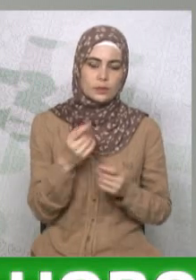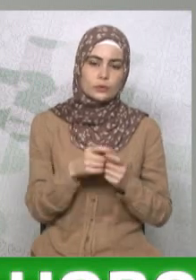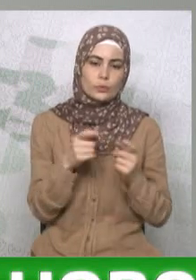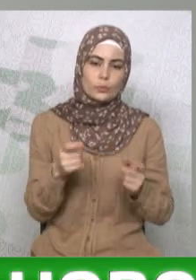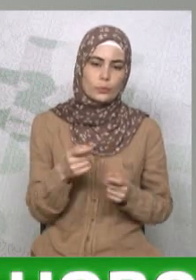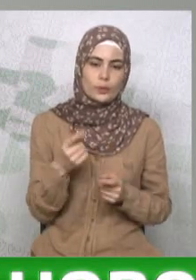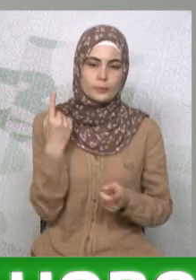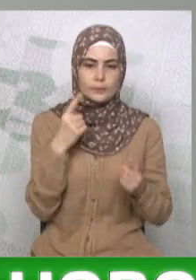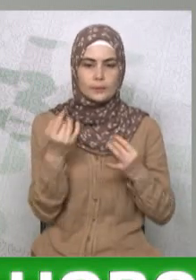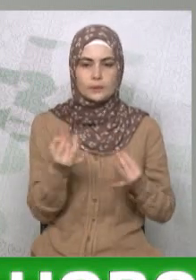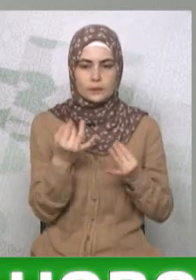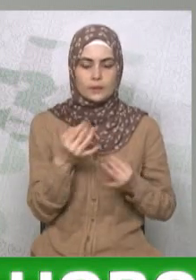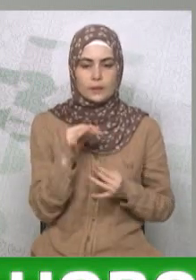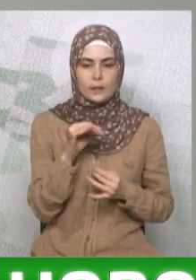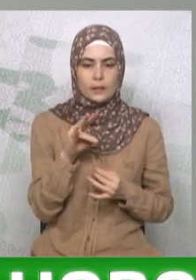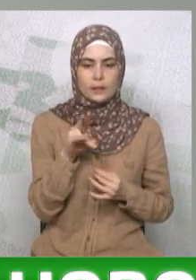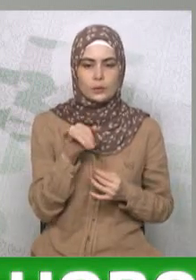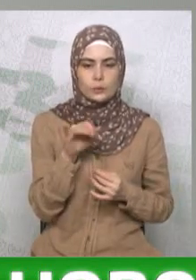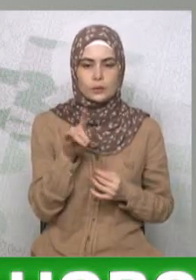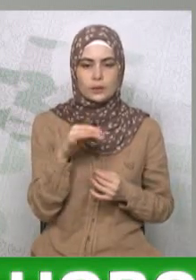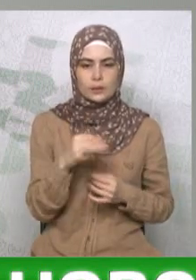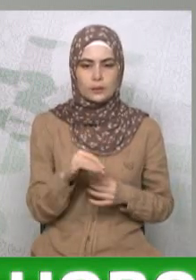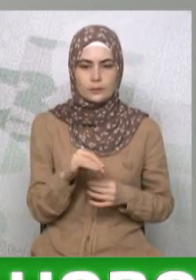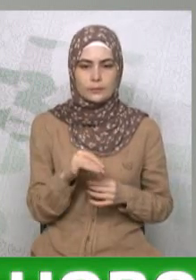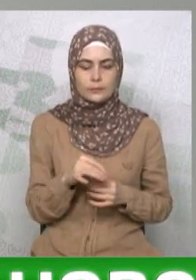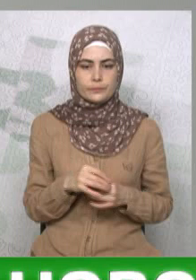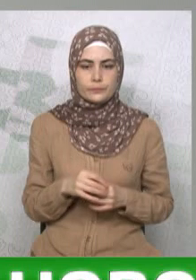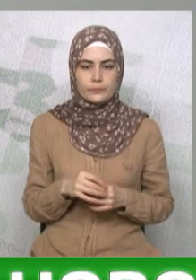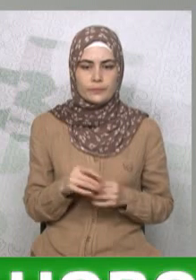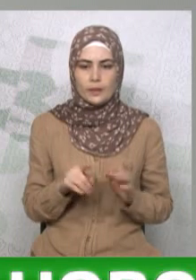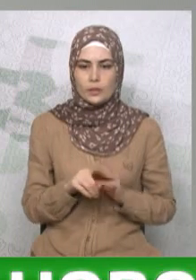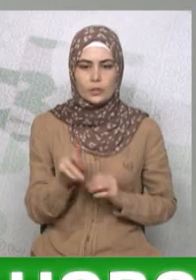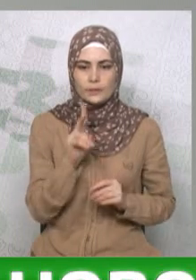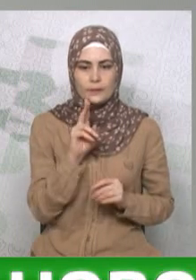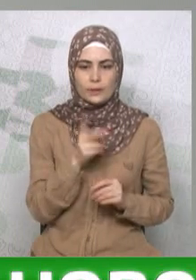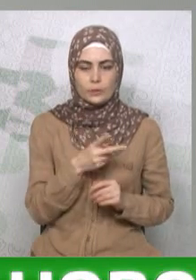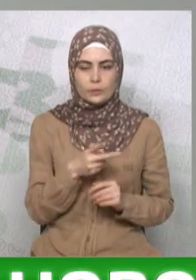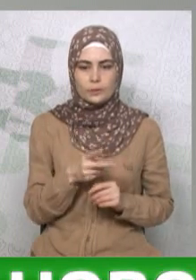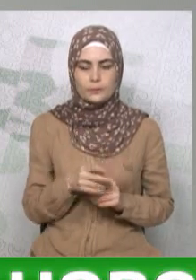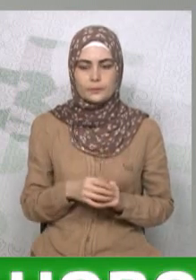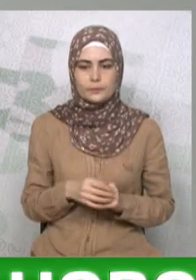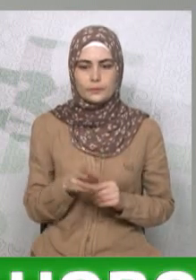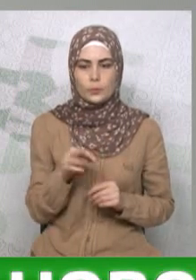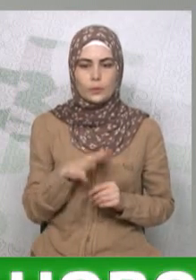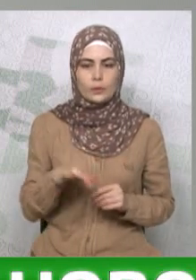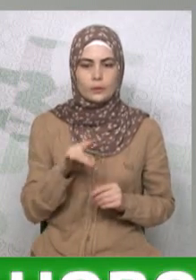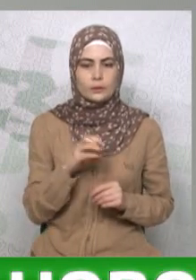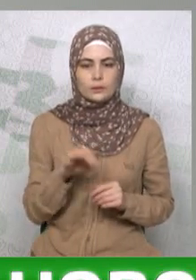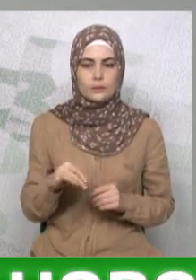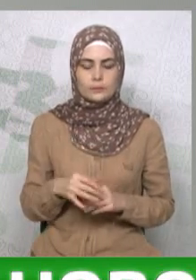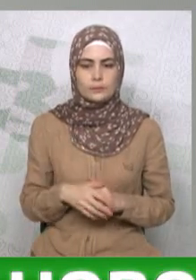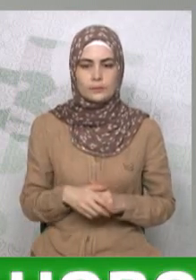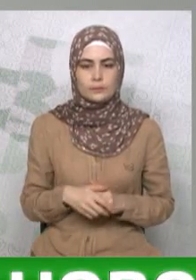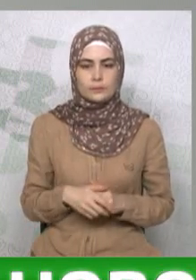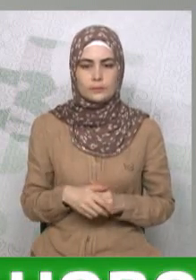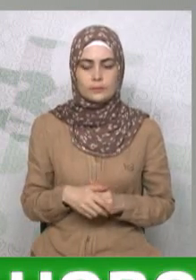креативных индустрий по всей России, они начали создаваться только вот второй год. Два года всего лишь. Их всего, по-моему, несколько